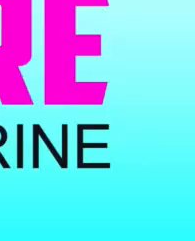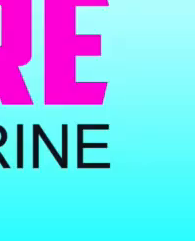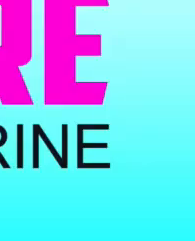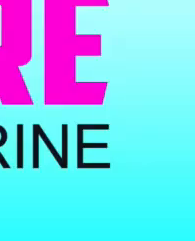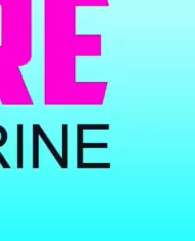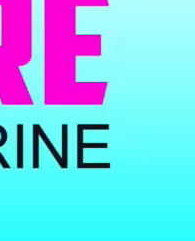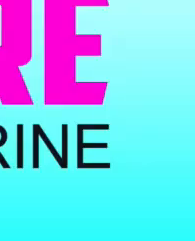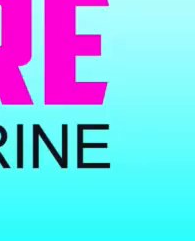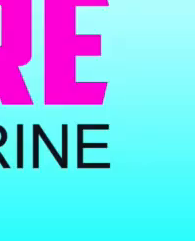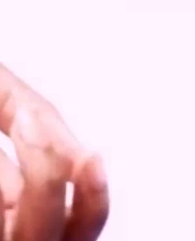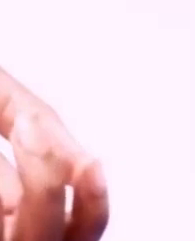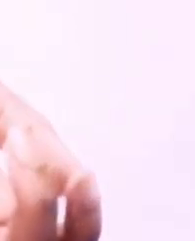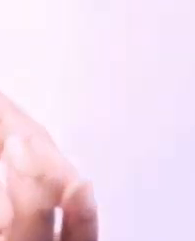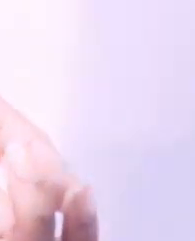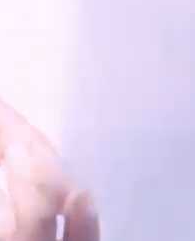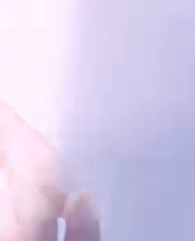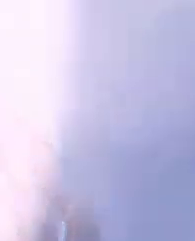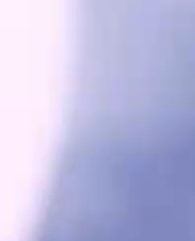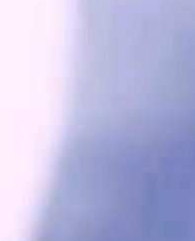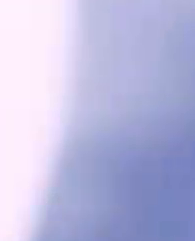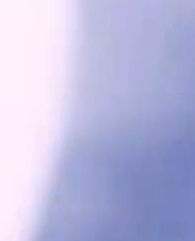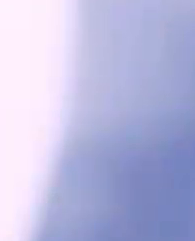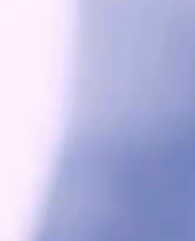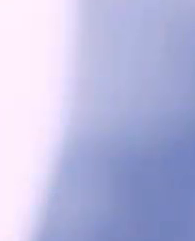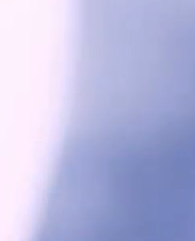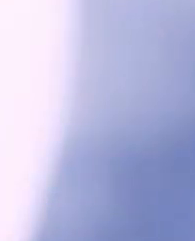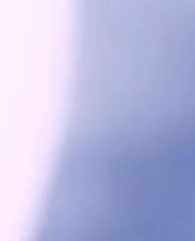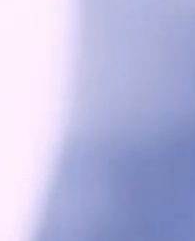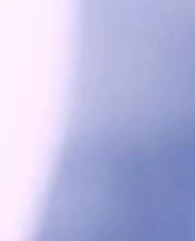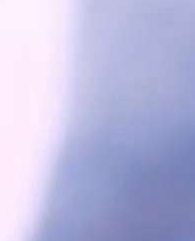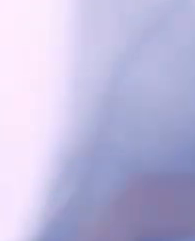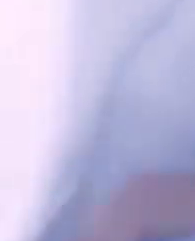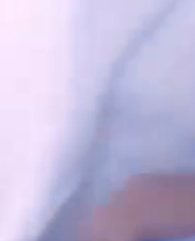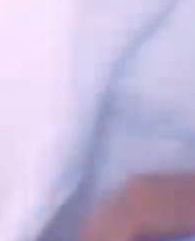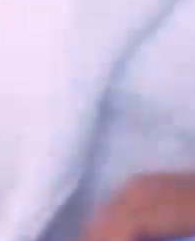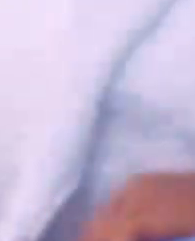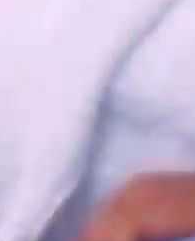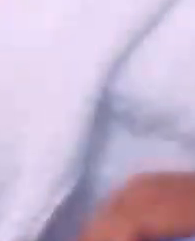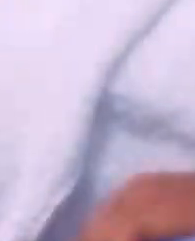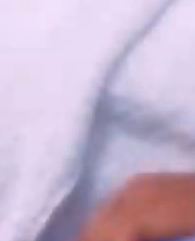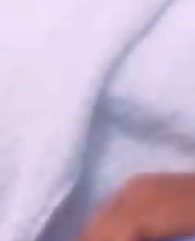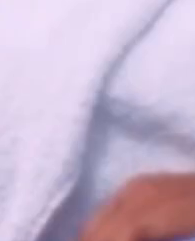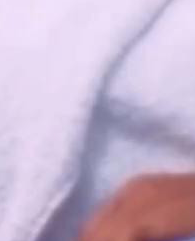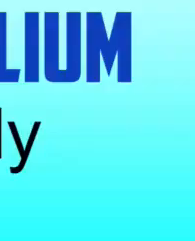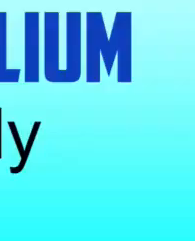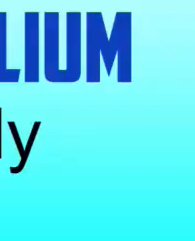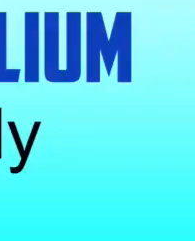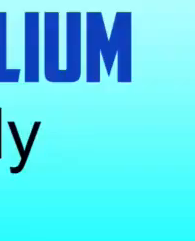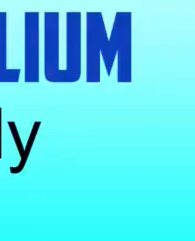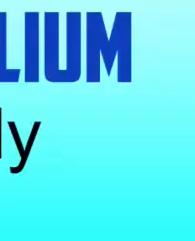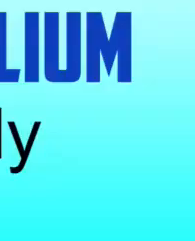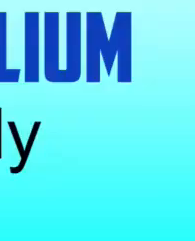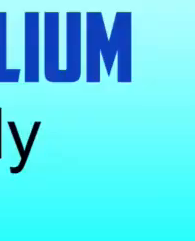Shine ifungura amavuta wisiga akafata ku mubiri neza wanayisiga yonyine akagukiza wa mwera wananiye